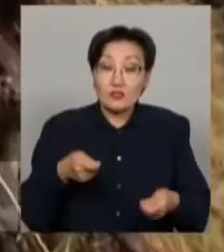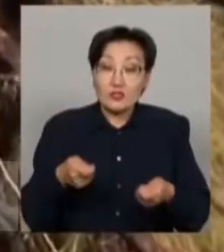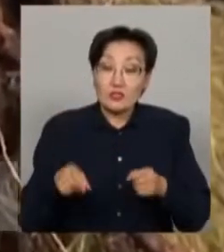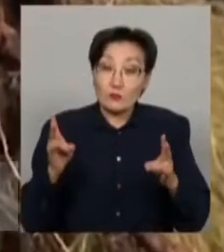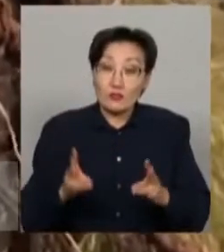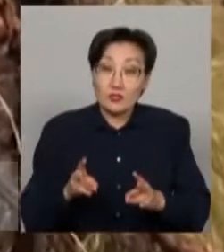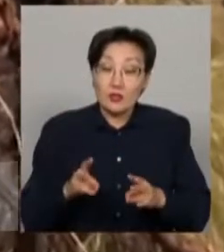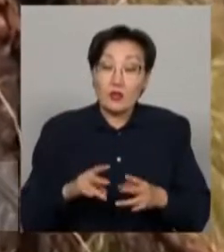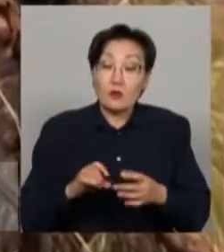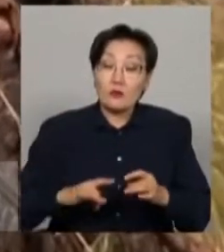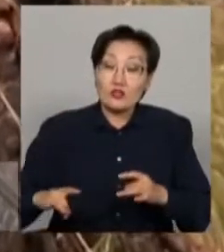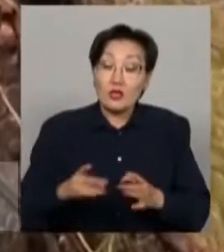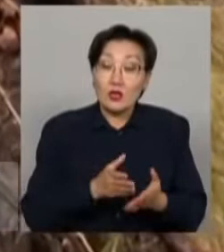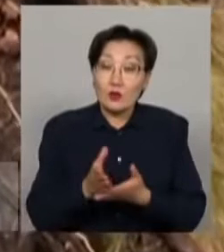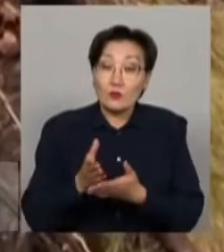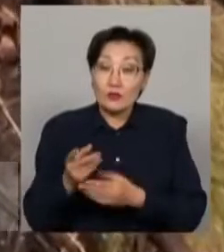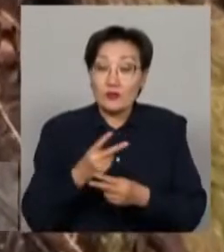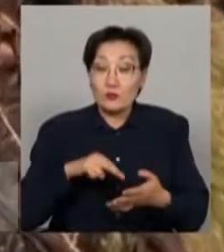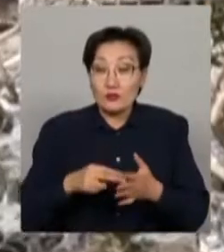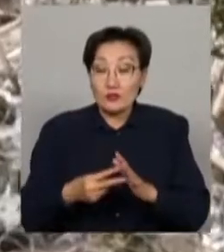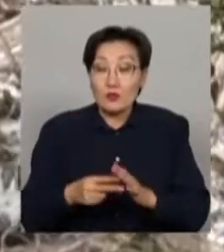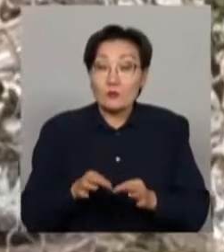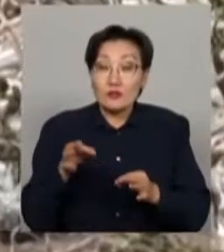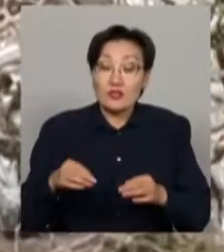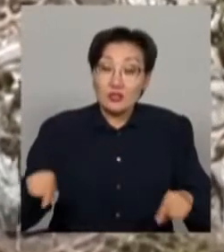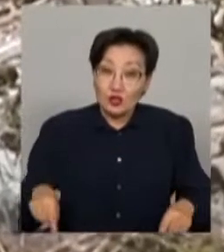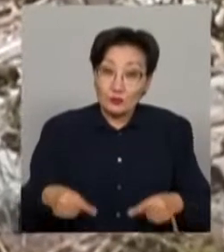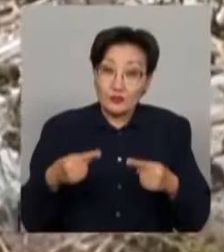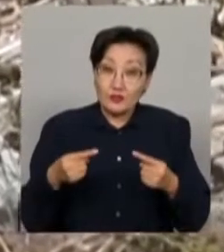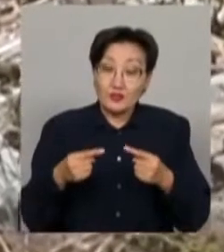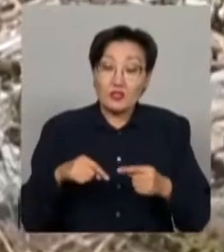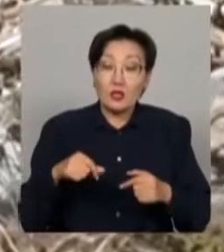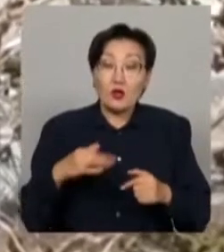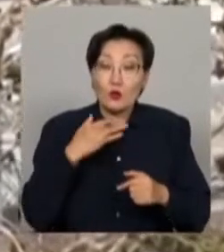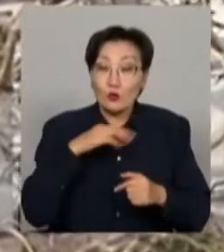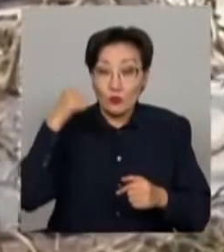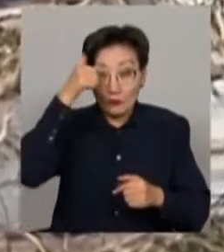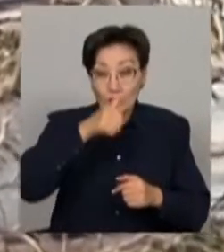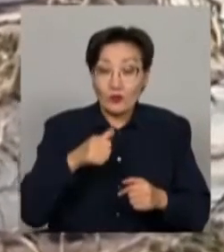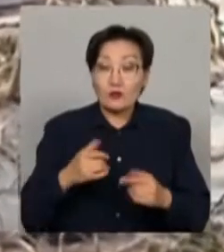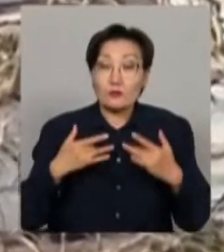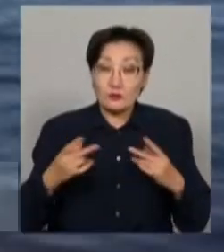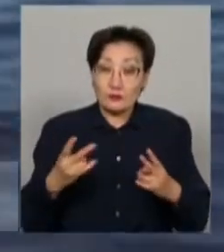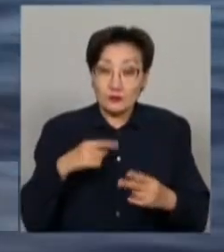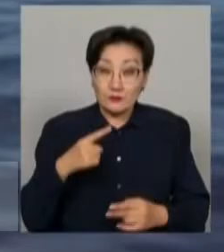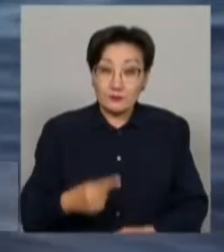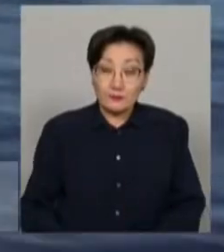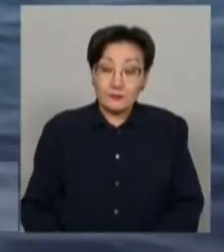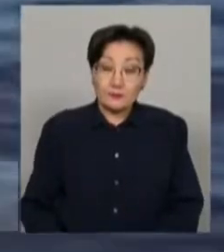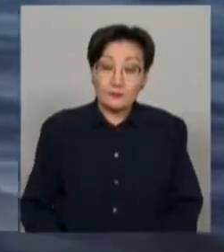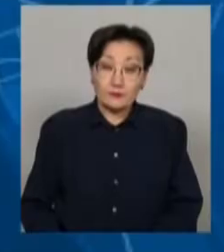зардап шеккен аудандарды араламақ, билік өкілдері штаттарда қалпына келтіруге жылдар кетеді деп отыр.